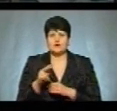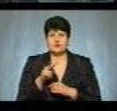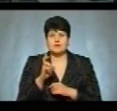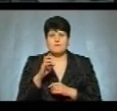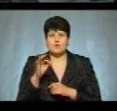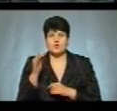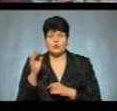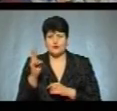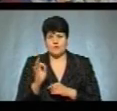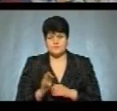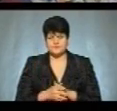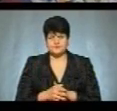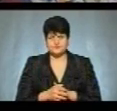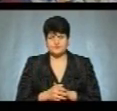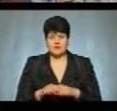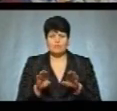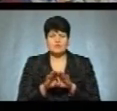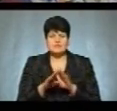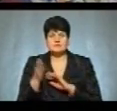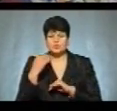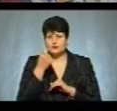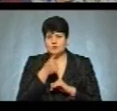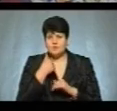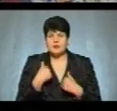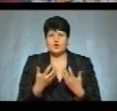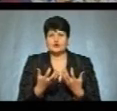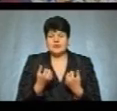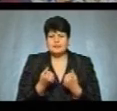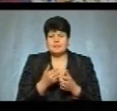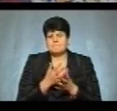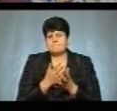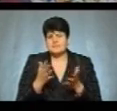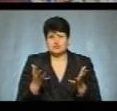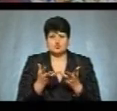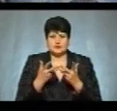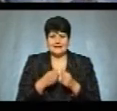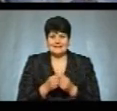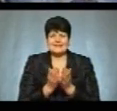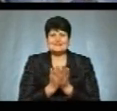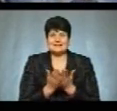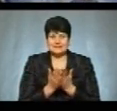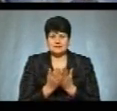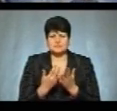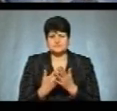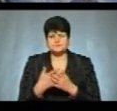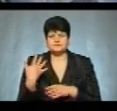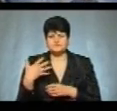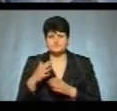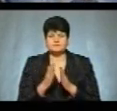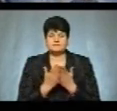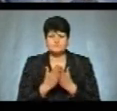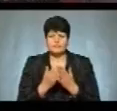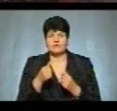Бойко. Порівняно з минулим роком ми отримали набагато більшу кількість книг. Понад 50 книг вчора